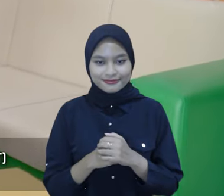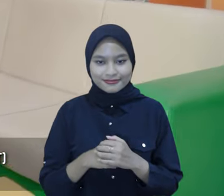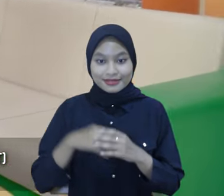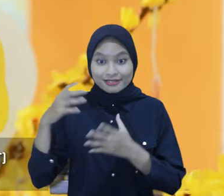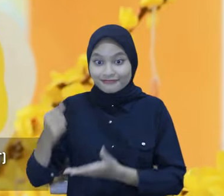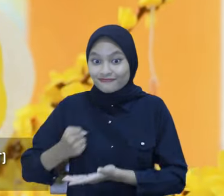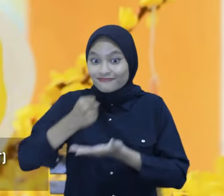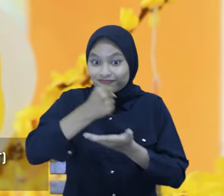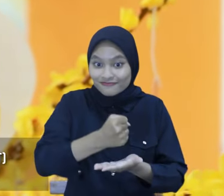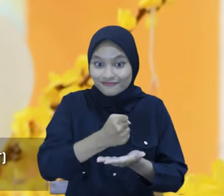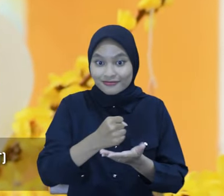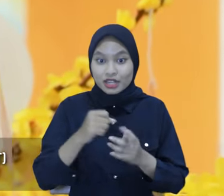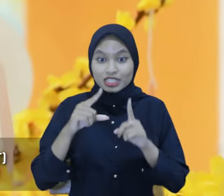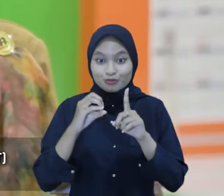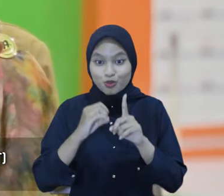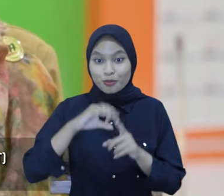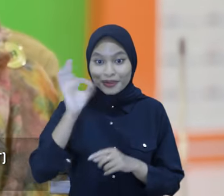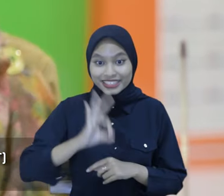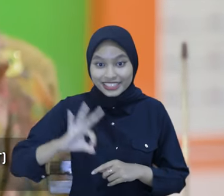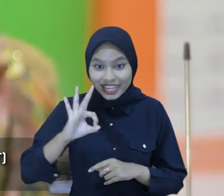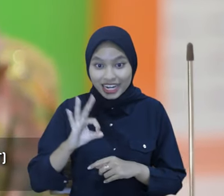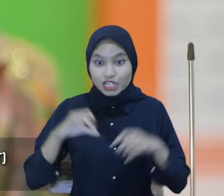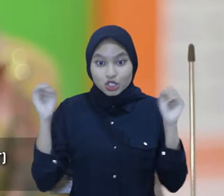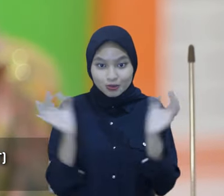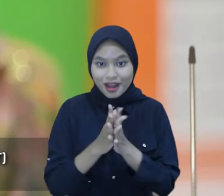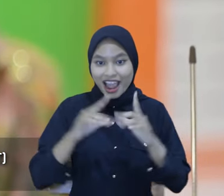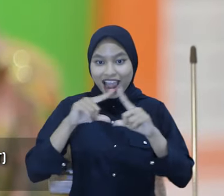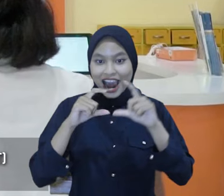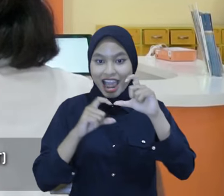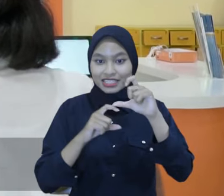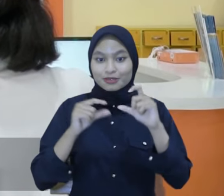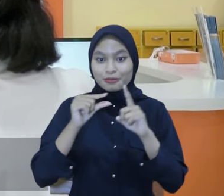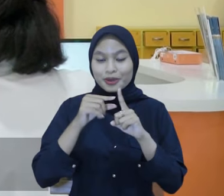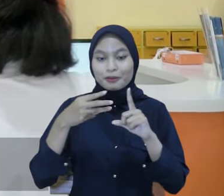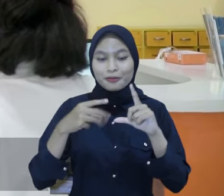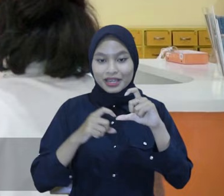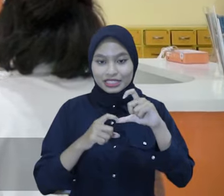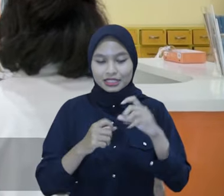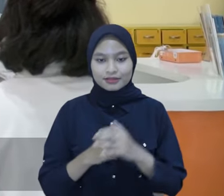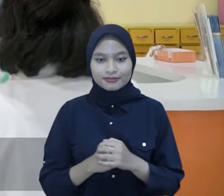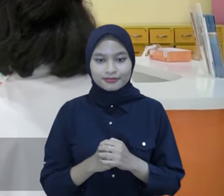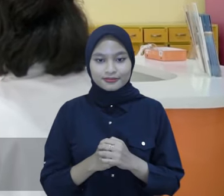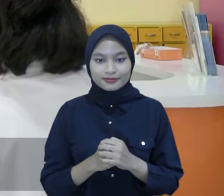Didukung pendanaan di atas 10% dari total APBS.